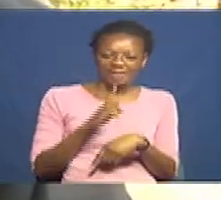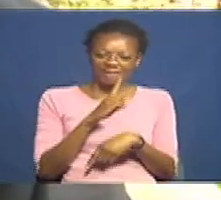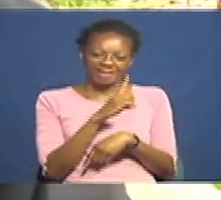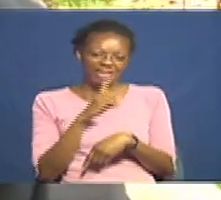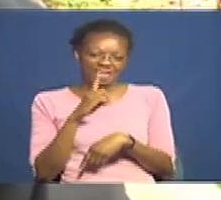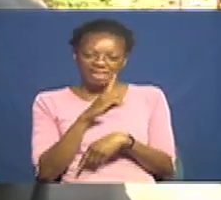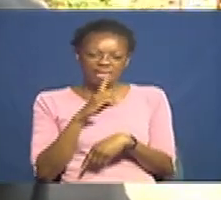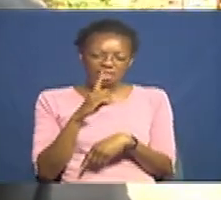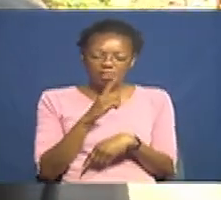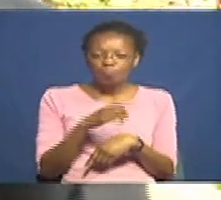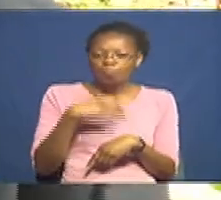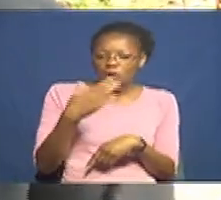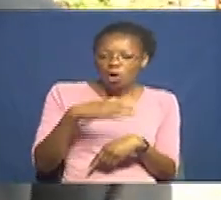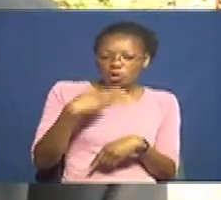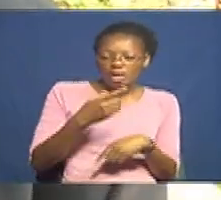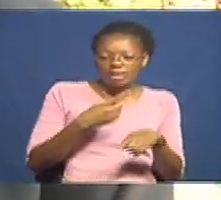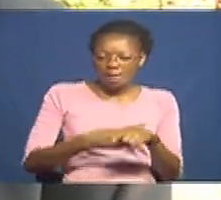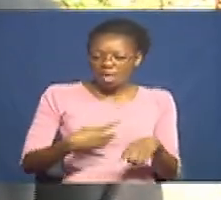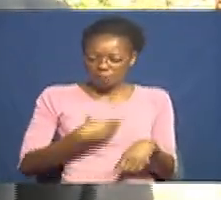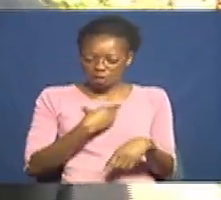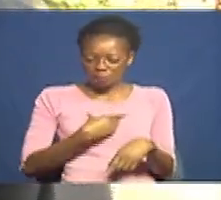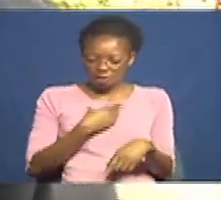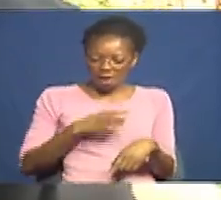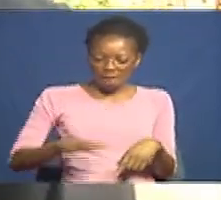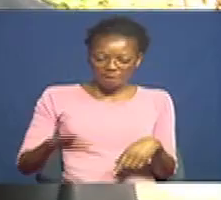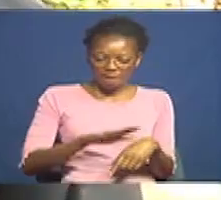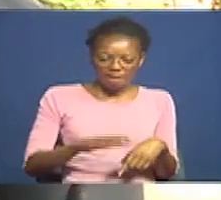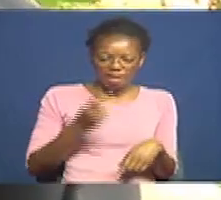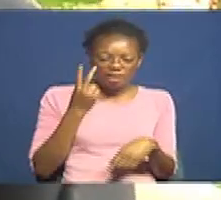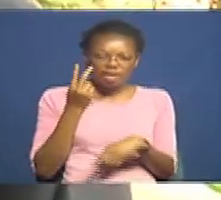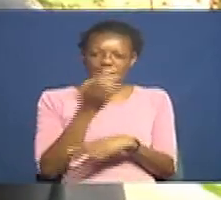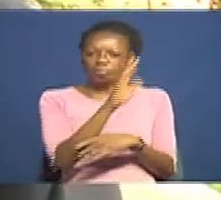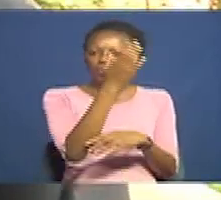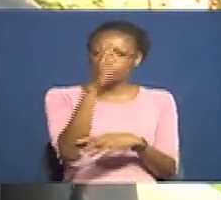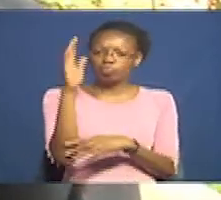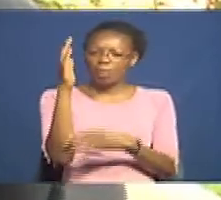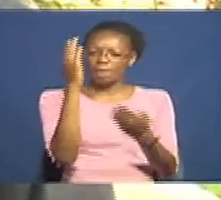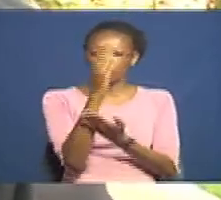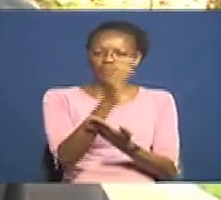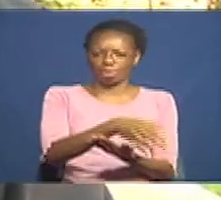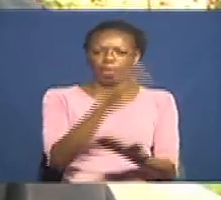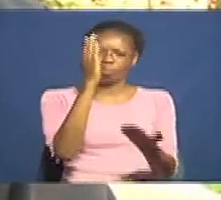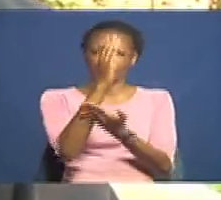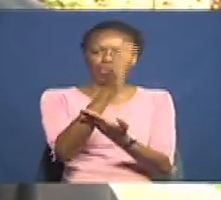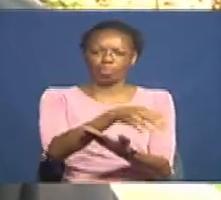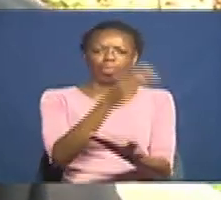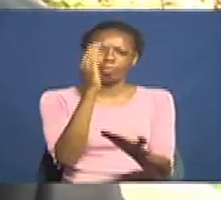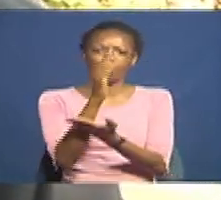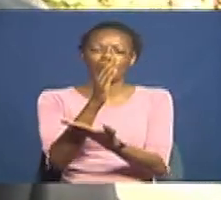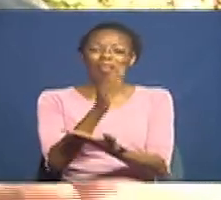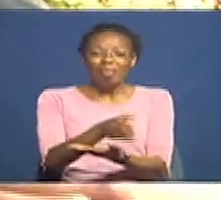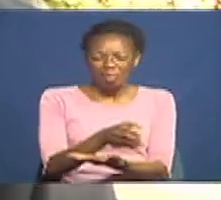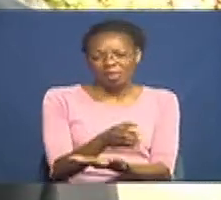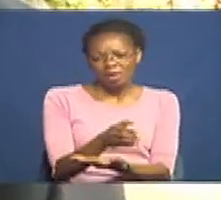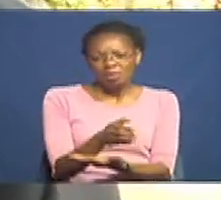na tukisema msitu umekatwa sio ile ya kupanda, tunasema ile natural forest. Wakati